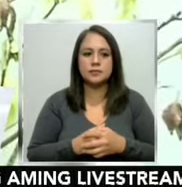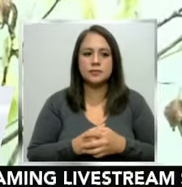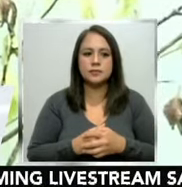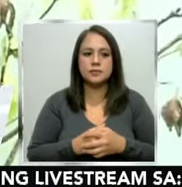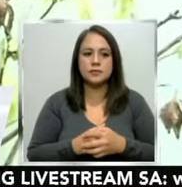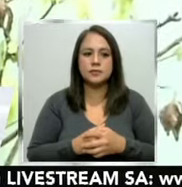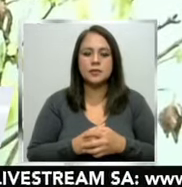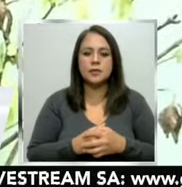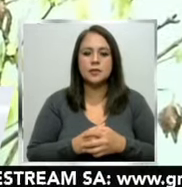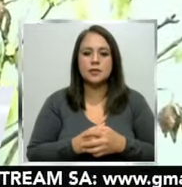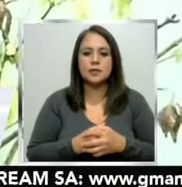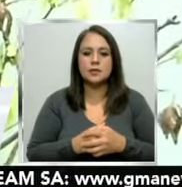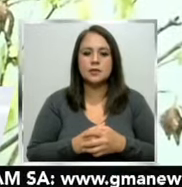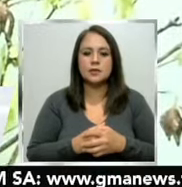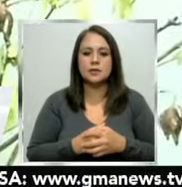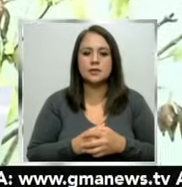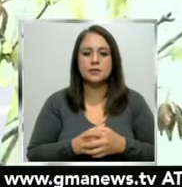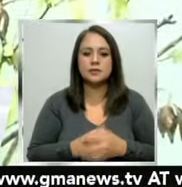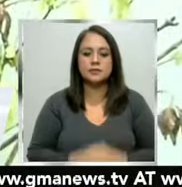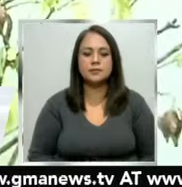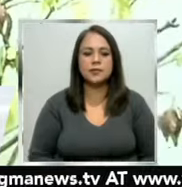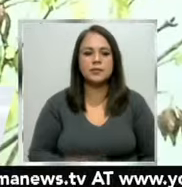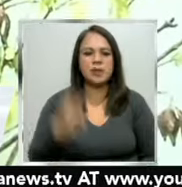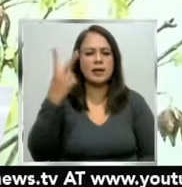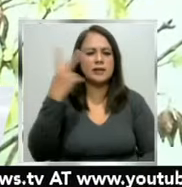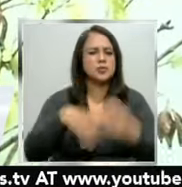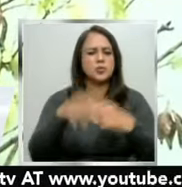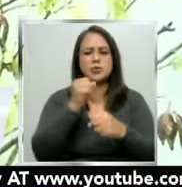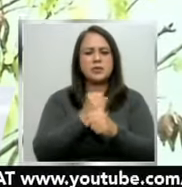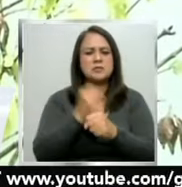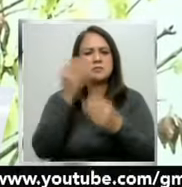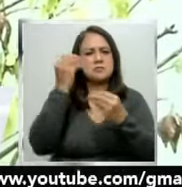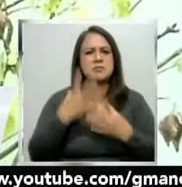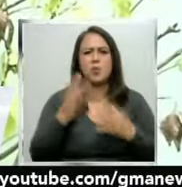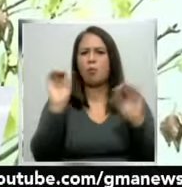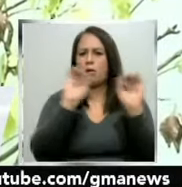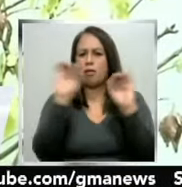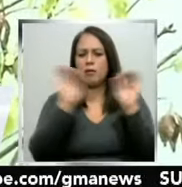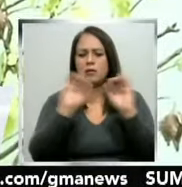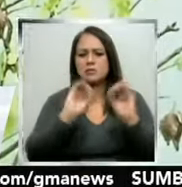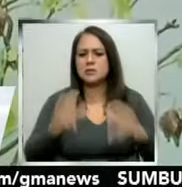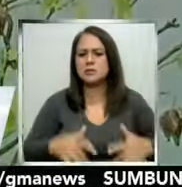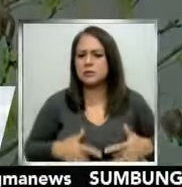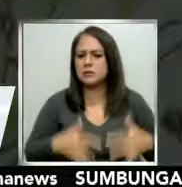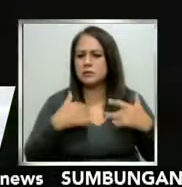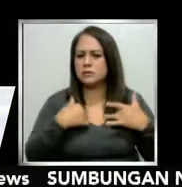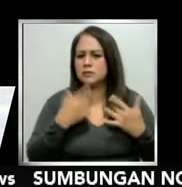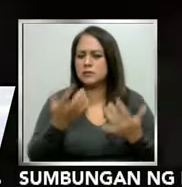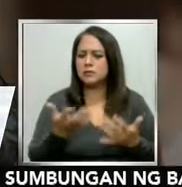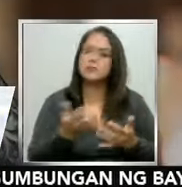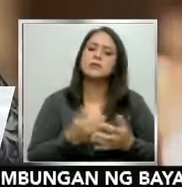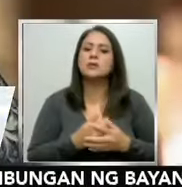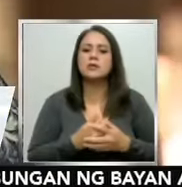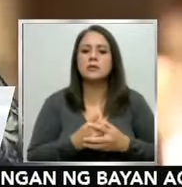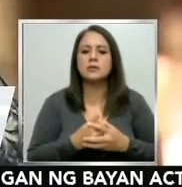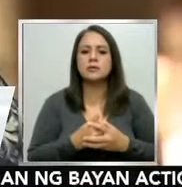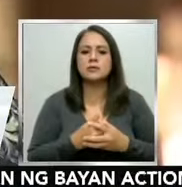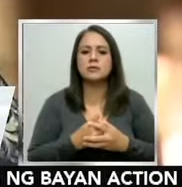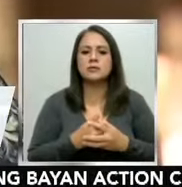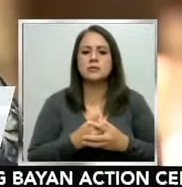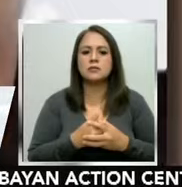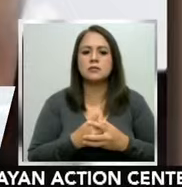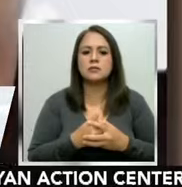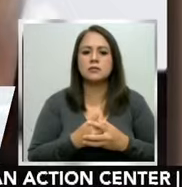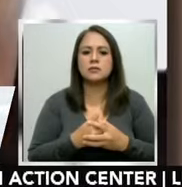for the last 2 years na po, hindi na nila nakikita si Mr. Zulueta dito sa bahay niya. Ang warrant of arrest